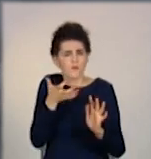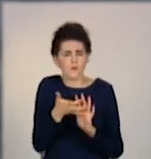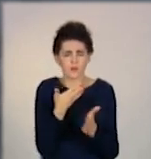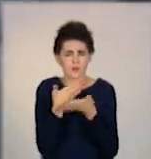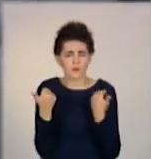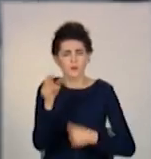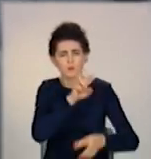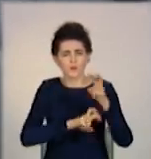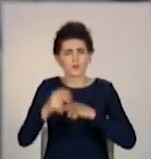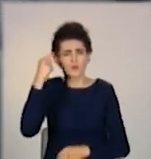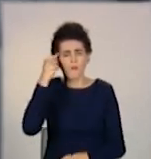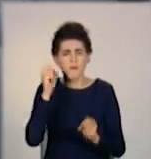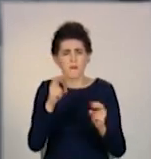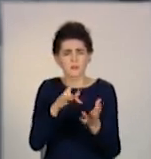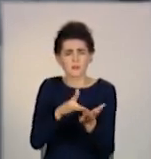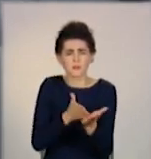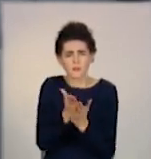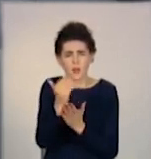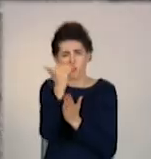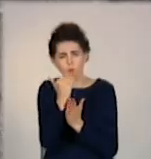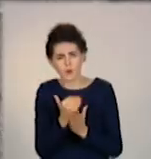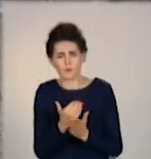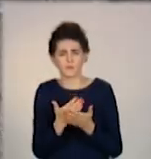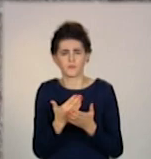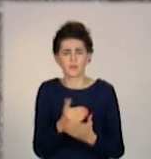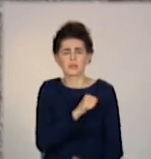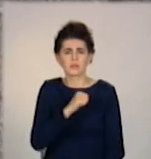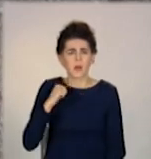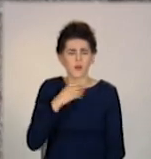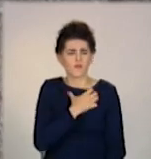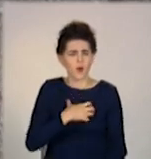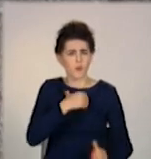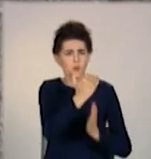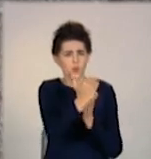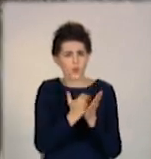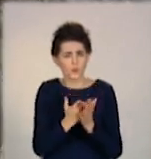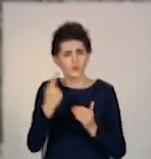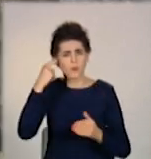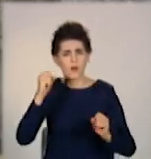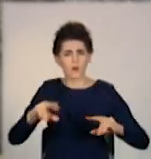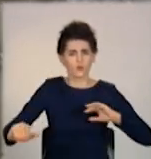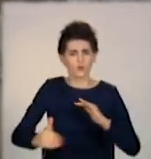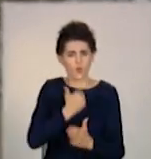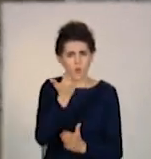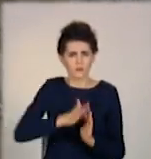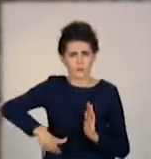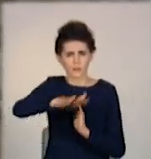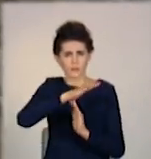в двох цільових програмах – державній і обласній. Одна із них – це програма відновлення сходу України. І зараз